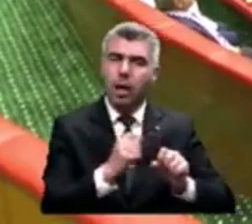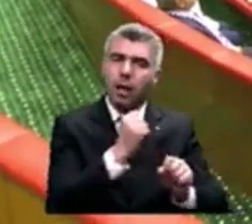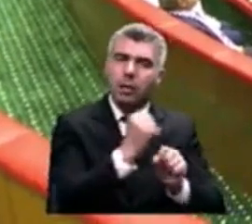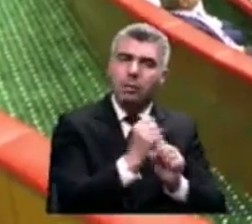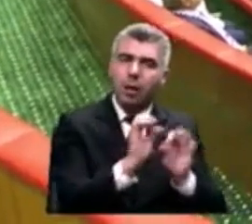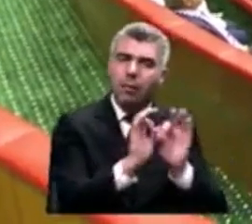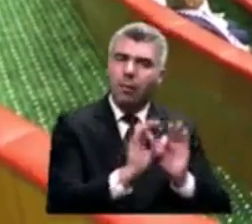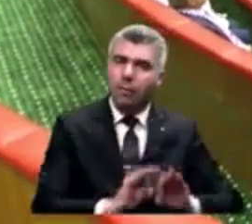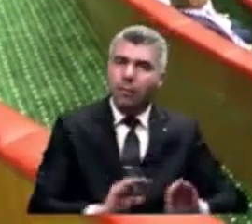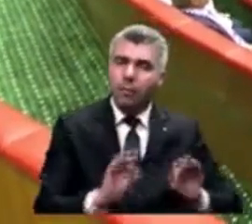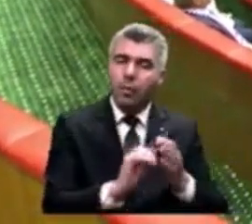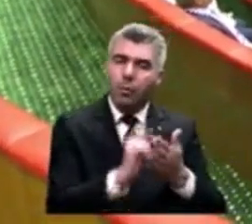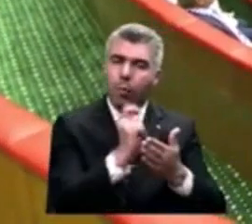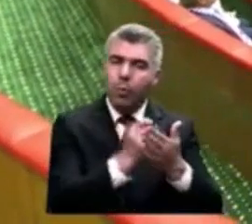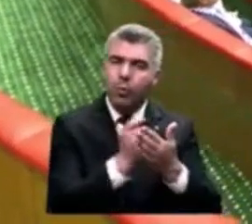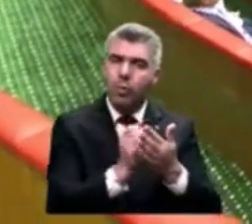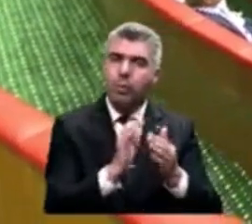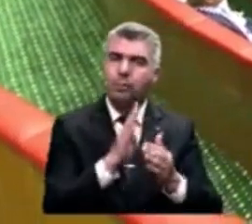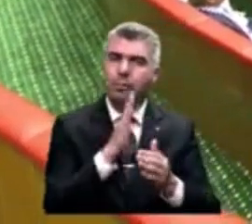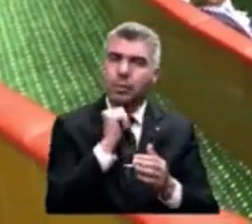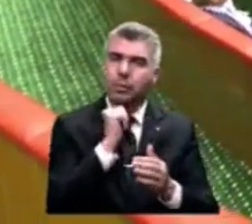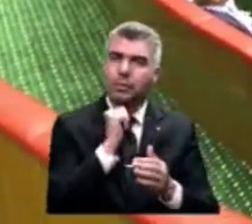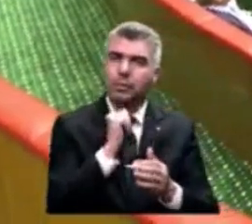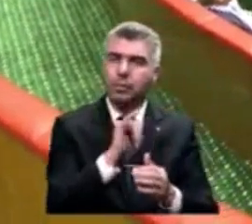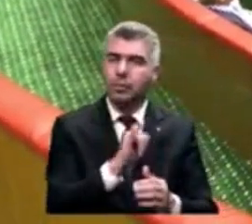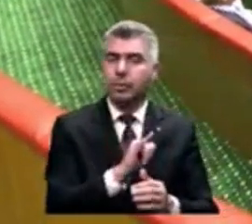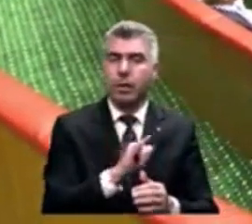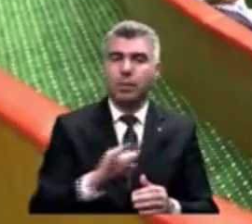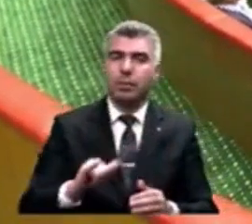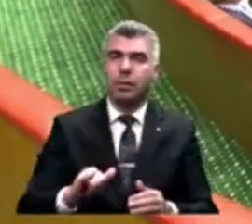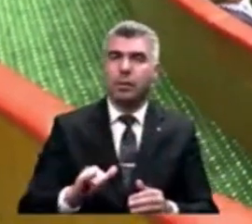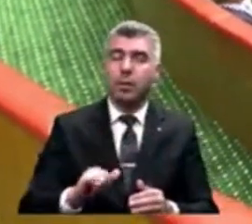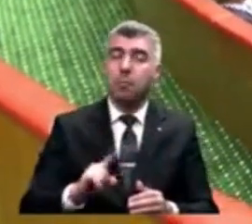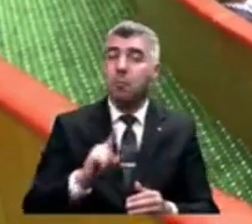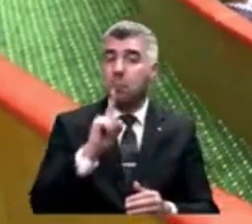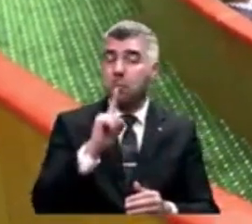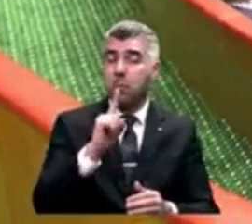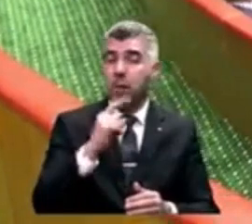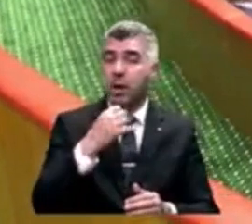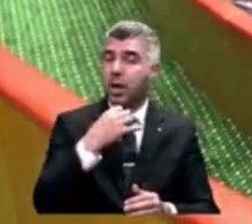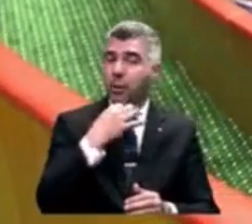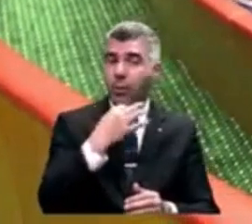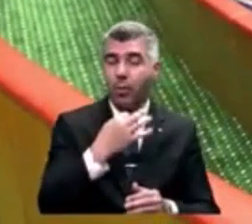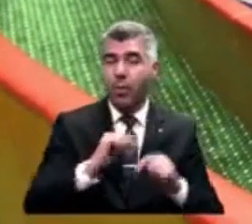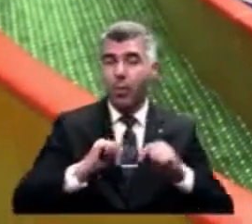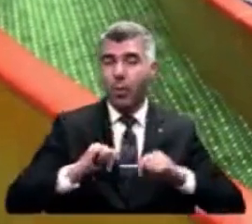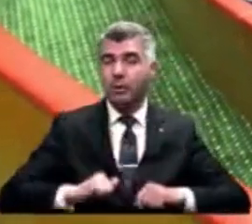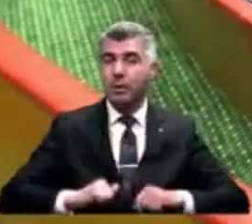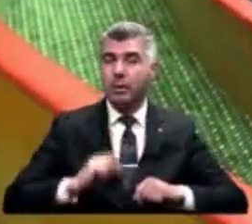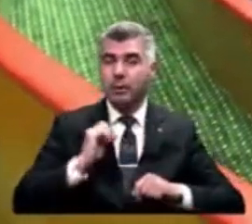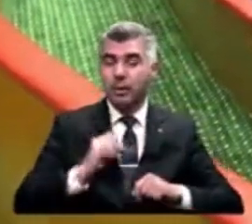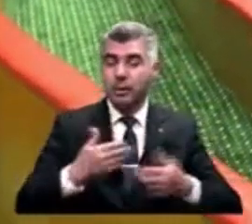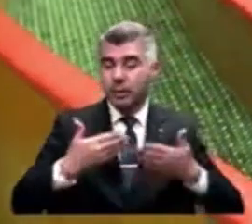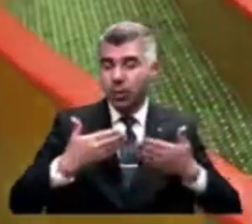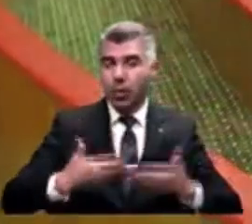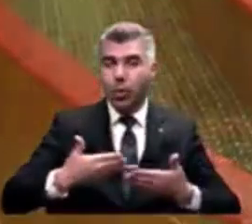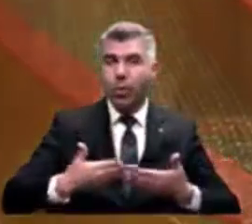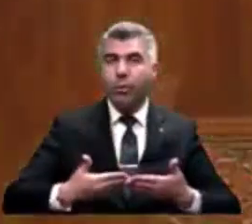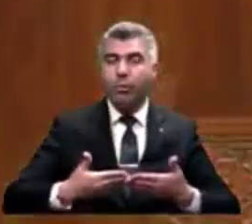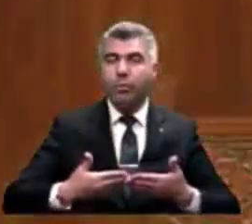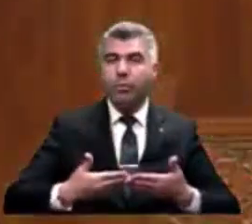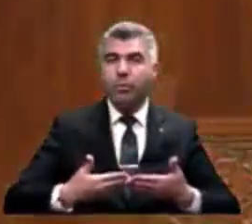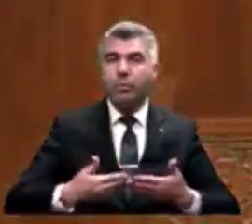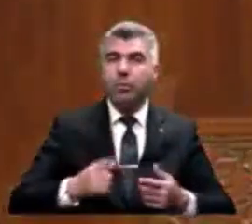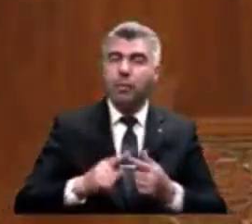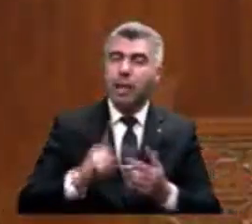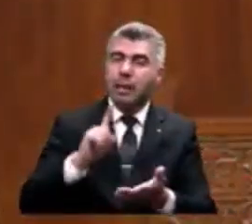ندقوها وما كاينلاش نكتبوها وما كاينلاش، ولكن حنا اعتبرنا في هذا العصر ديال اليوم